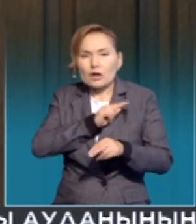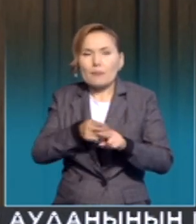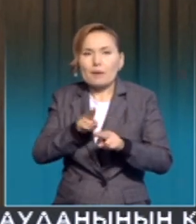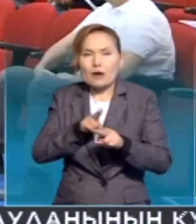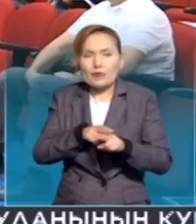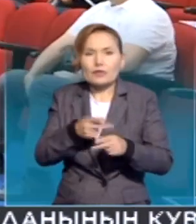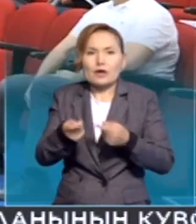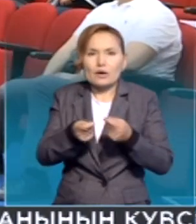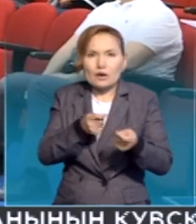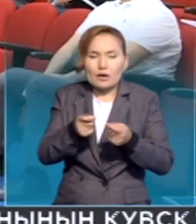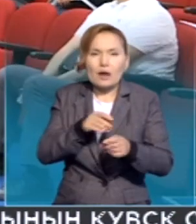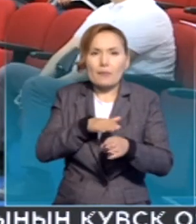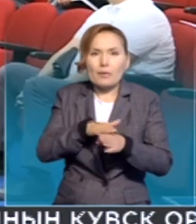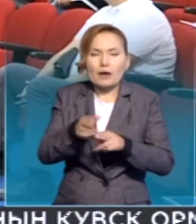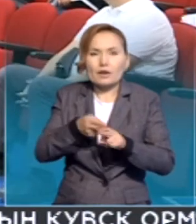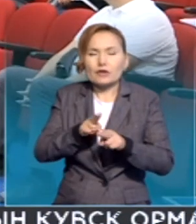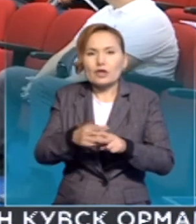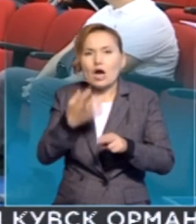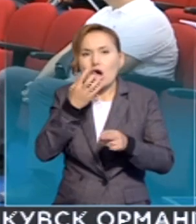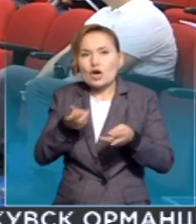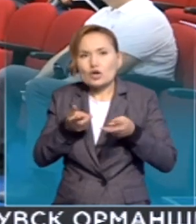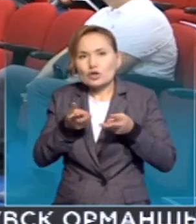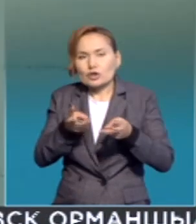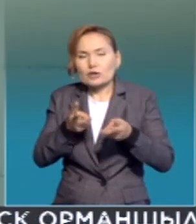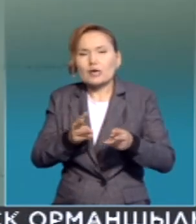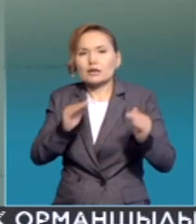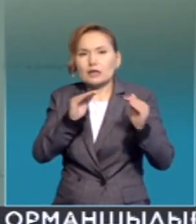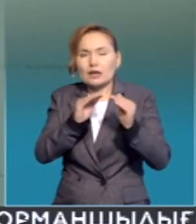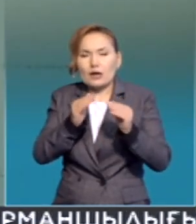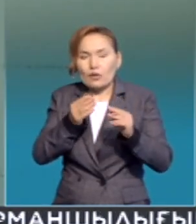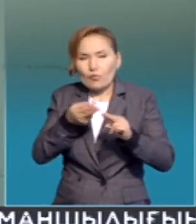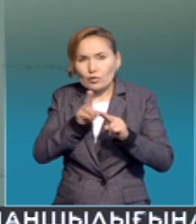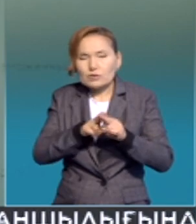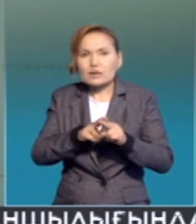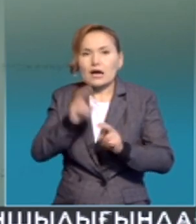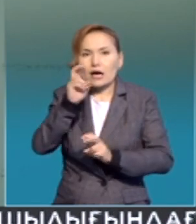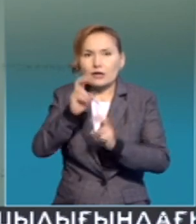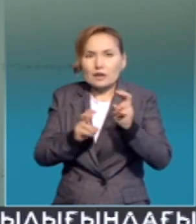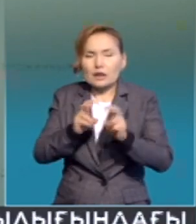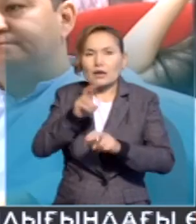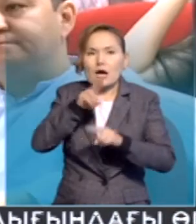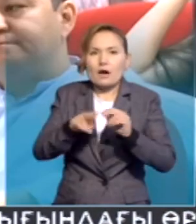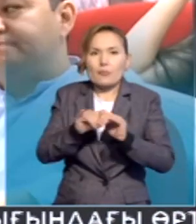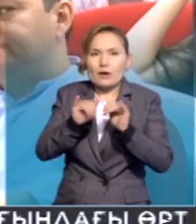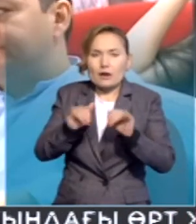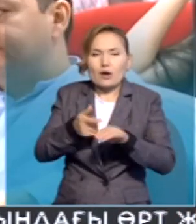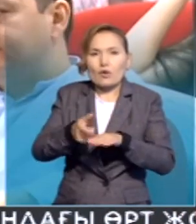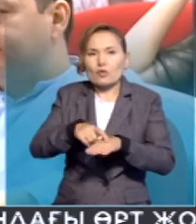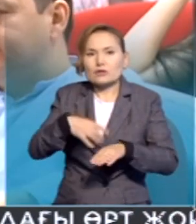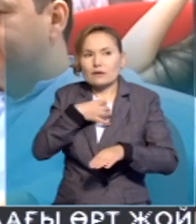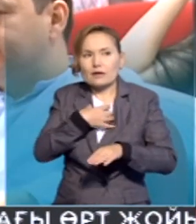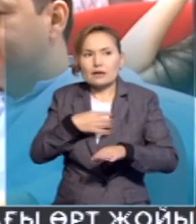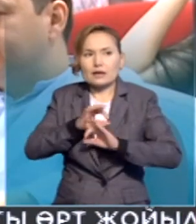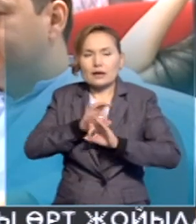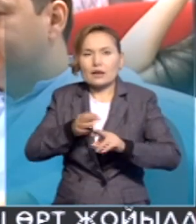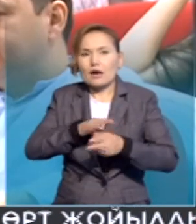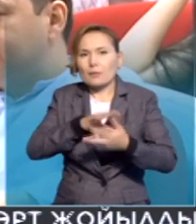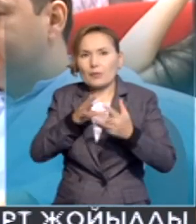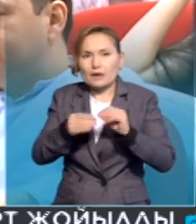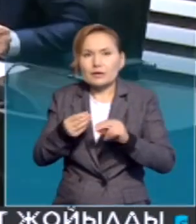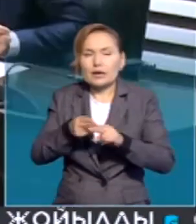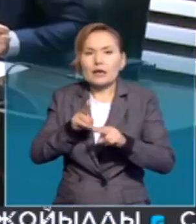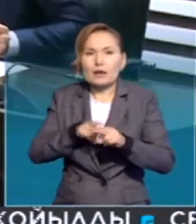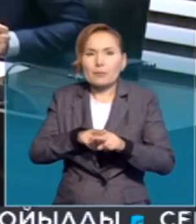жүргізіп жатыр. Әрі үшінші жылу қазандығын салу және қарапайым тұрғындардың бюджетті жоспарлау секілді маңызды іске қалай қатысуына болатын айтылды. Сондай-ақ